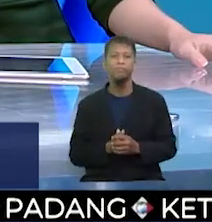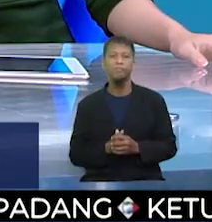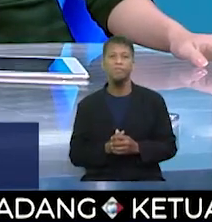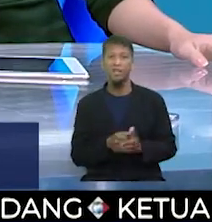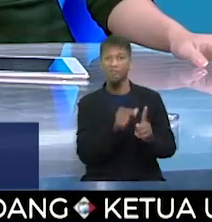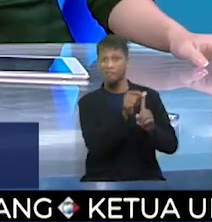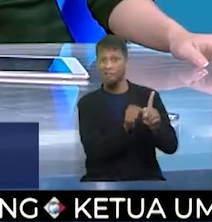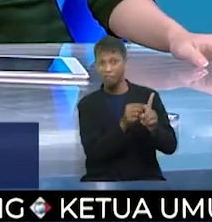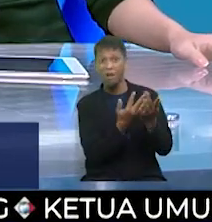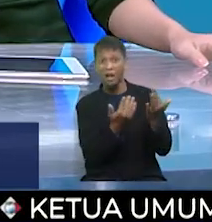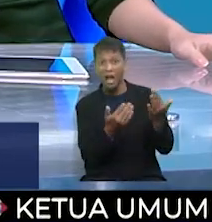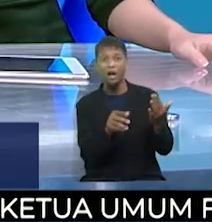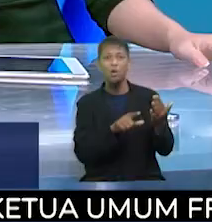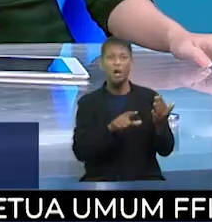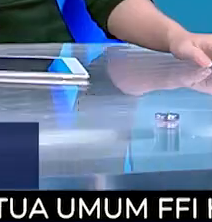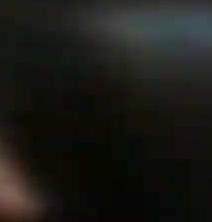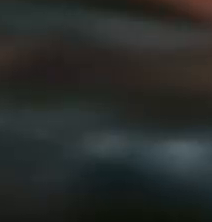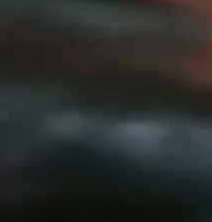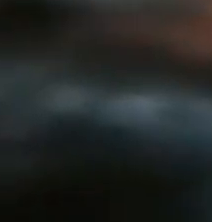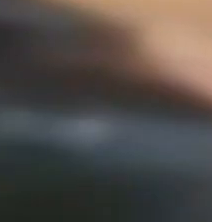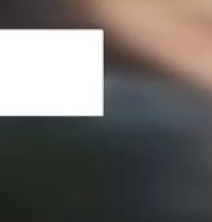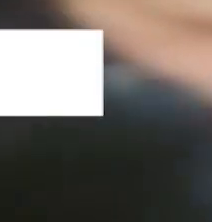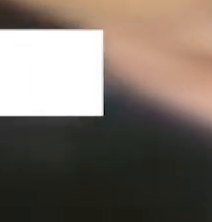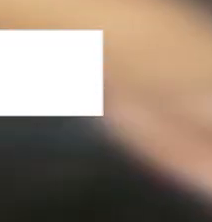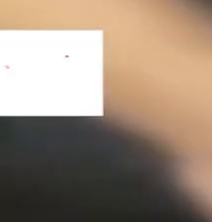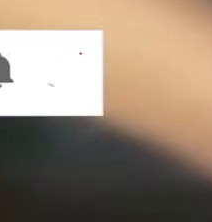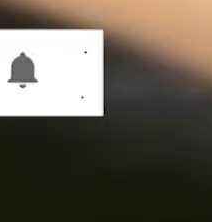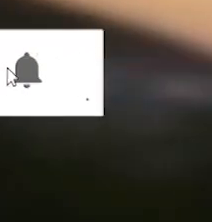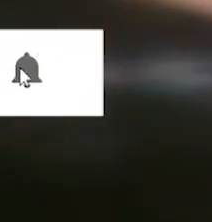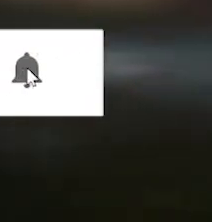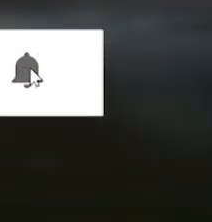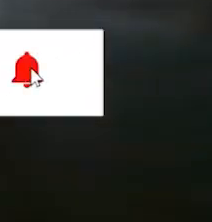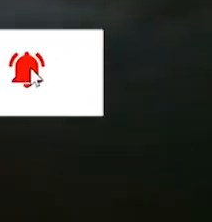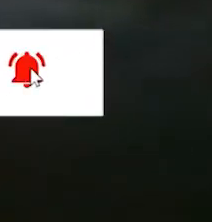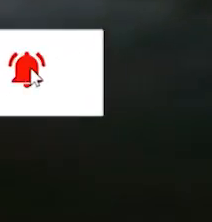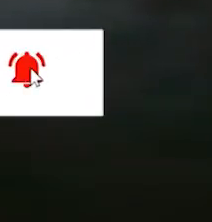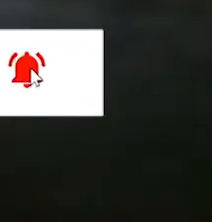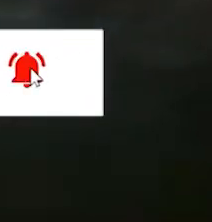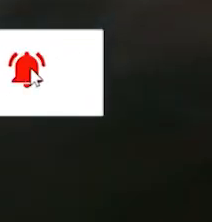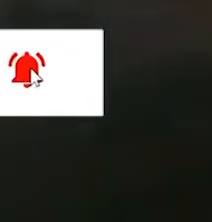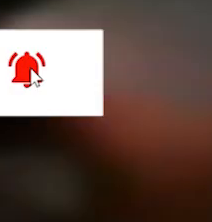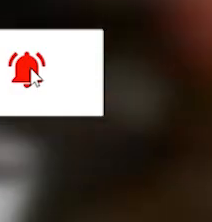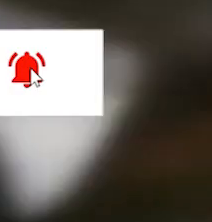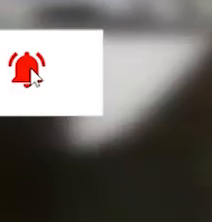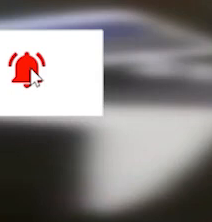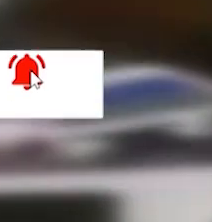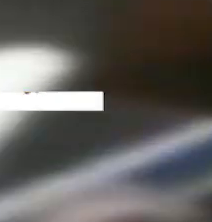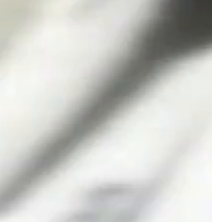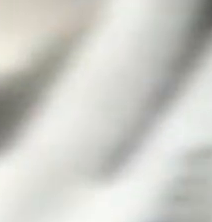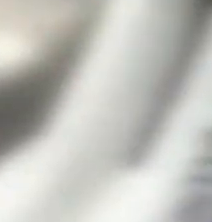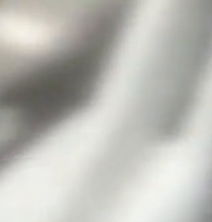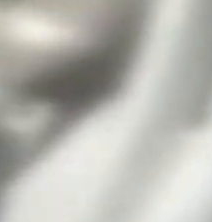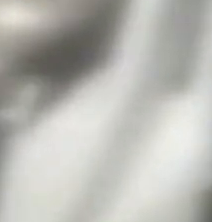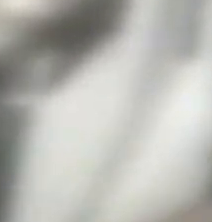pelaku. Seorang warga kelurahan Pagesangan Timur dilarikan ke Rumah Sakit Bayangkara Nusa Tenggara Barat. Korban terluka